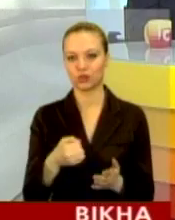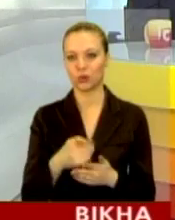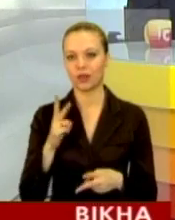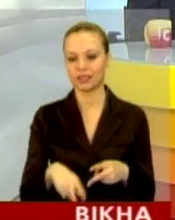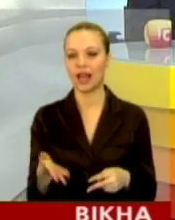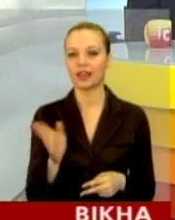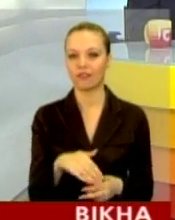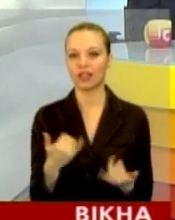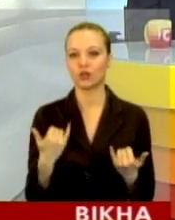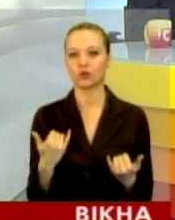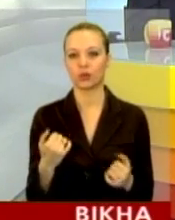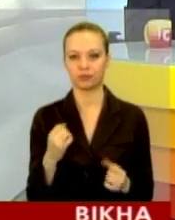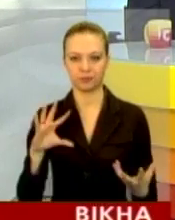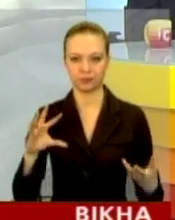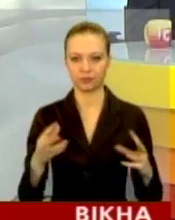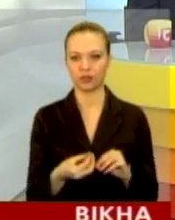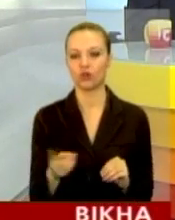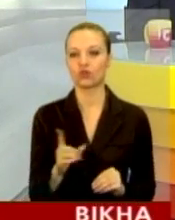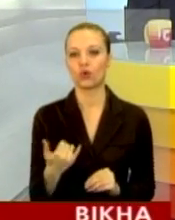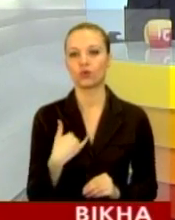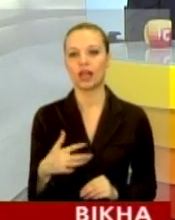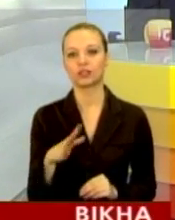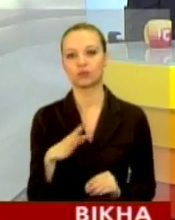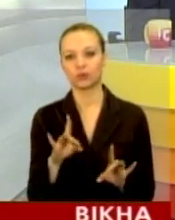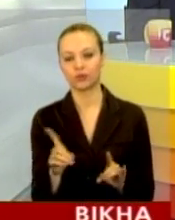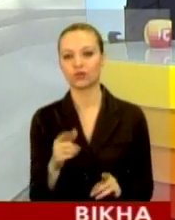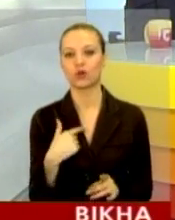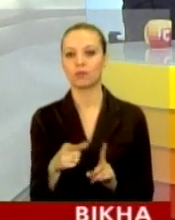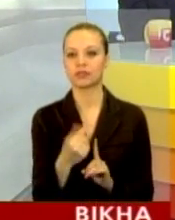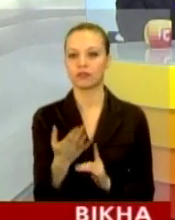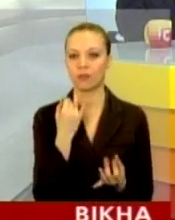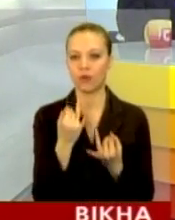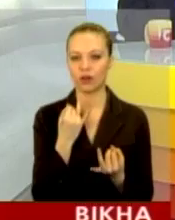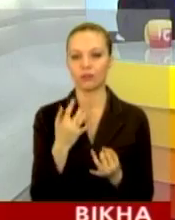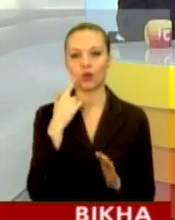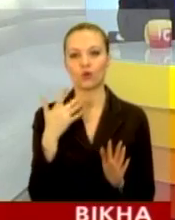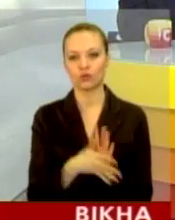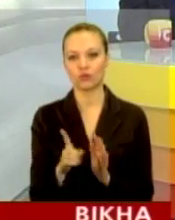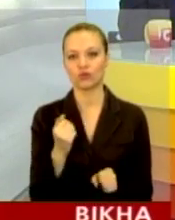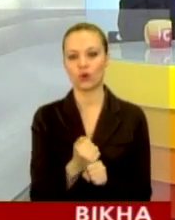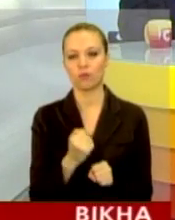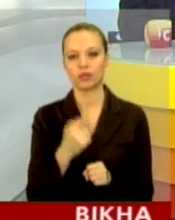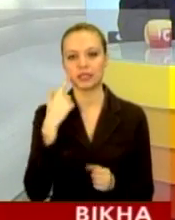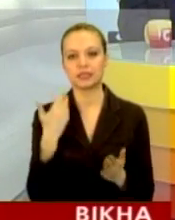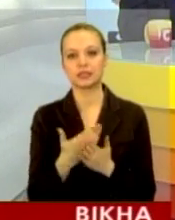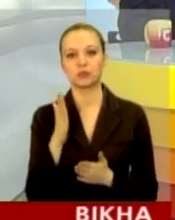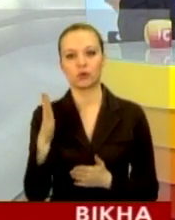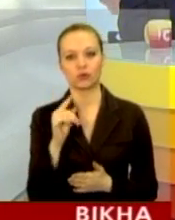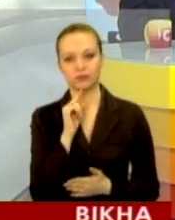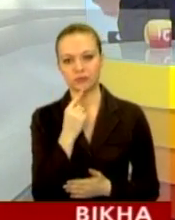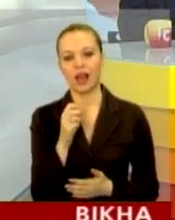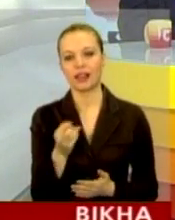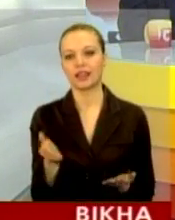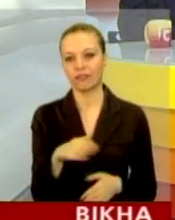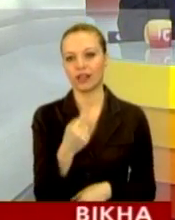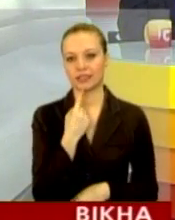Давайте все-таки якось сьогодні підсумуємо те, що в нас було в ефірі, про що ми з вами говорили. Розумію, що робити прогноз невдячна справа, але давайте